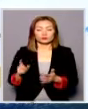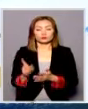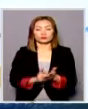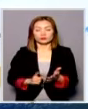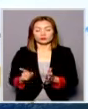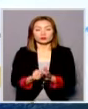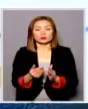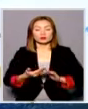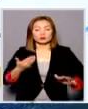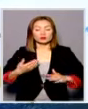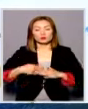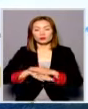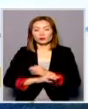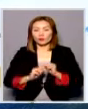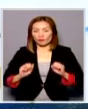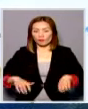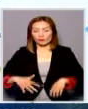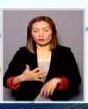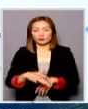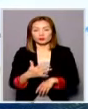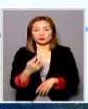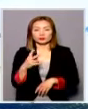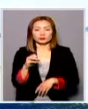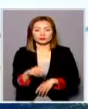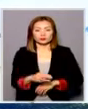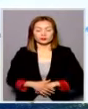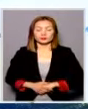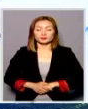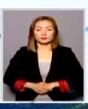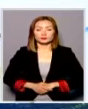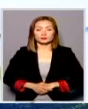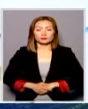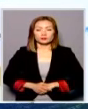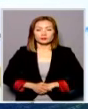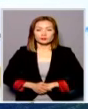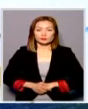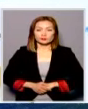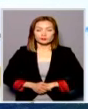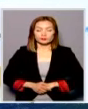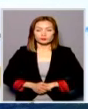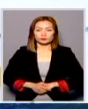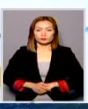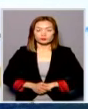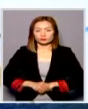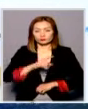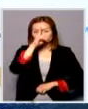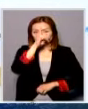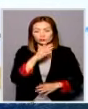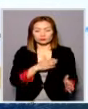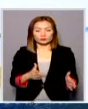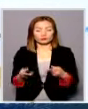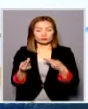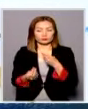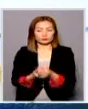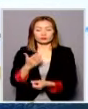помимо обязательных видов страхования, где они проявляют социальную ответственность и повышают лояльность сотрудника к бренду компании и